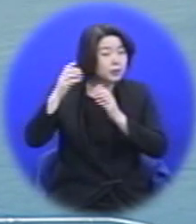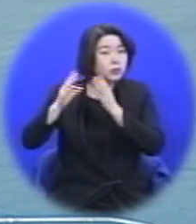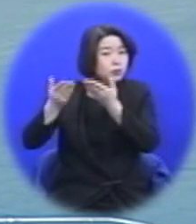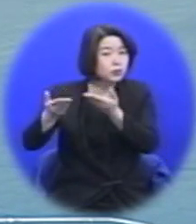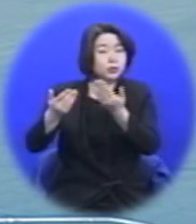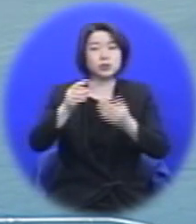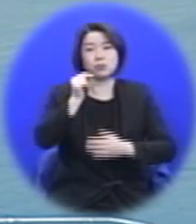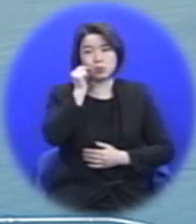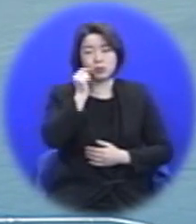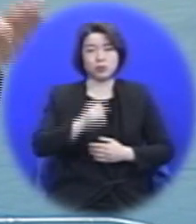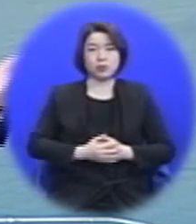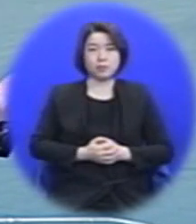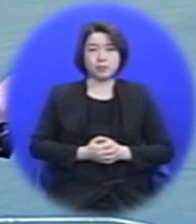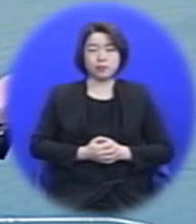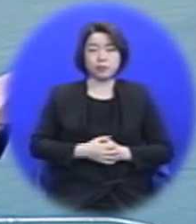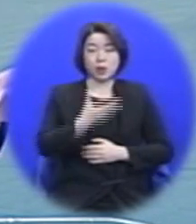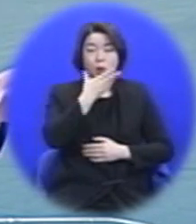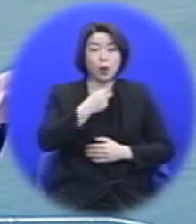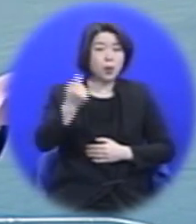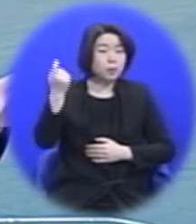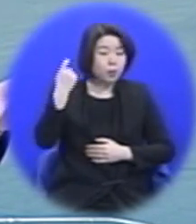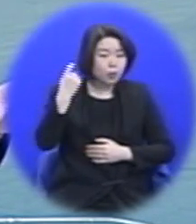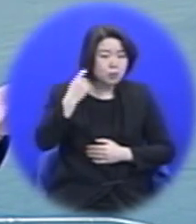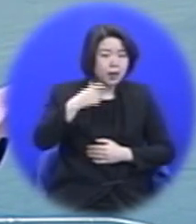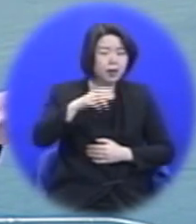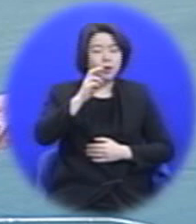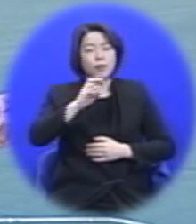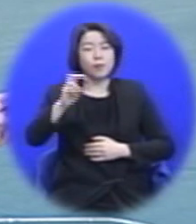겁니다. 복음의 곡조가 무엇일까요?